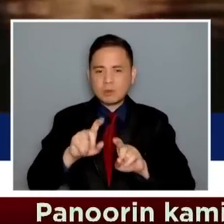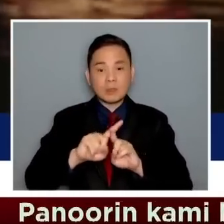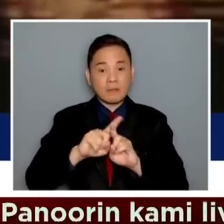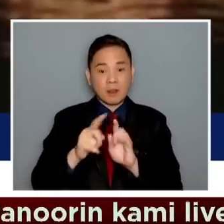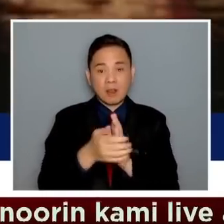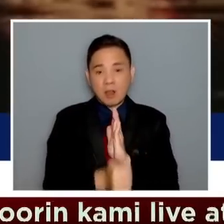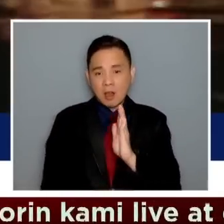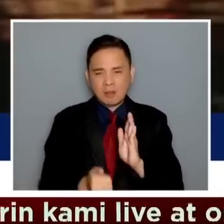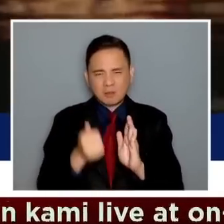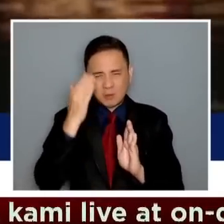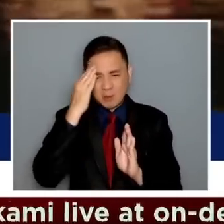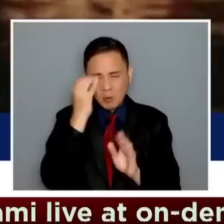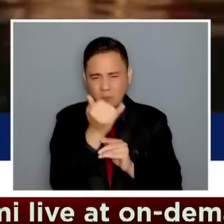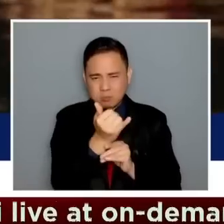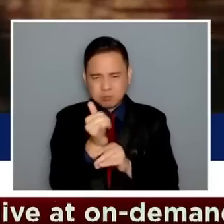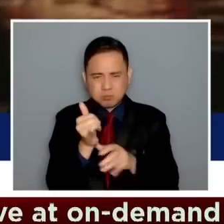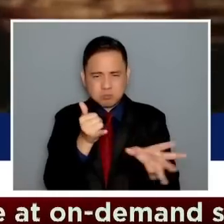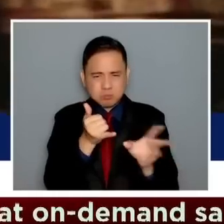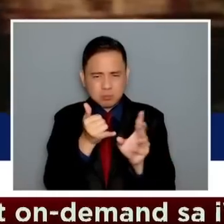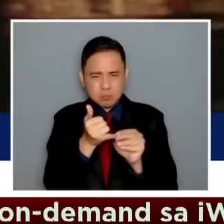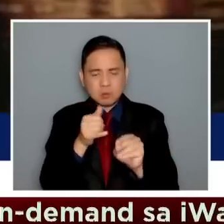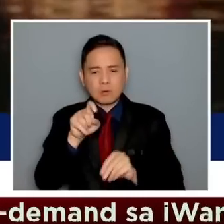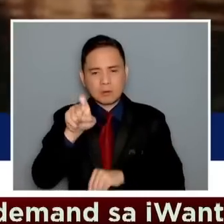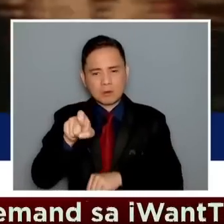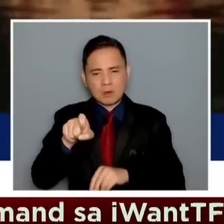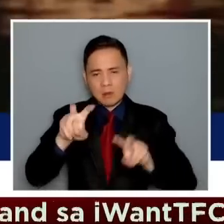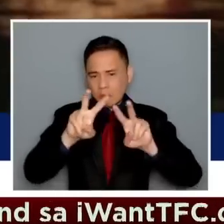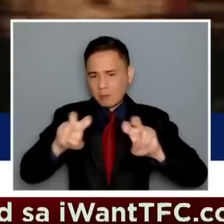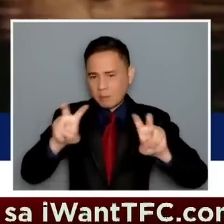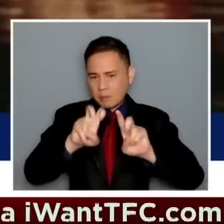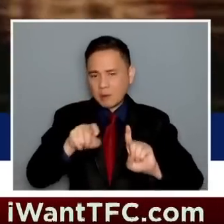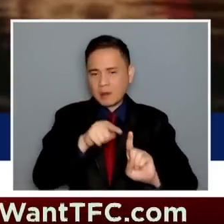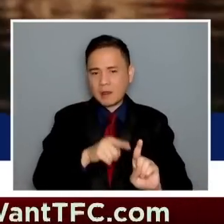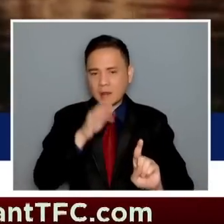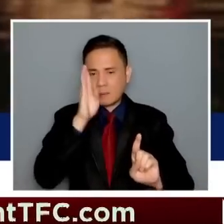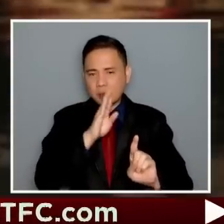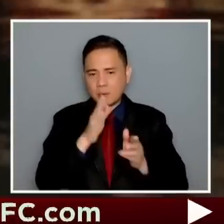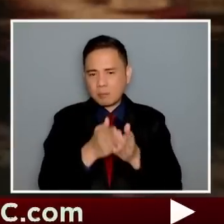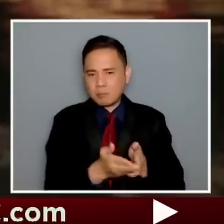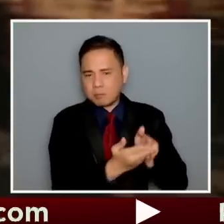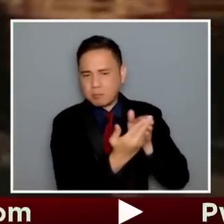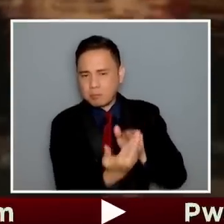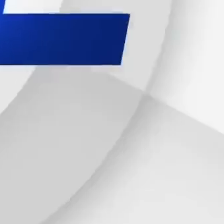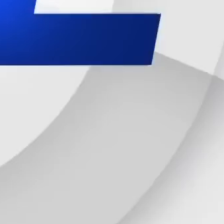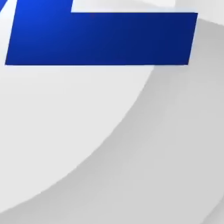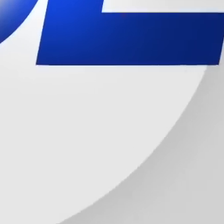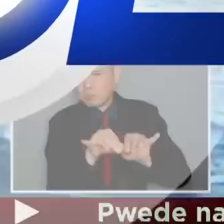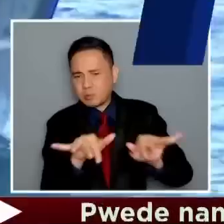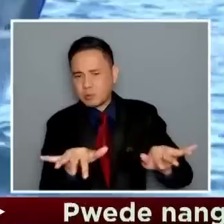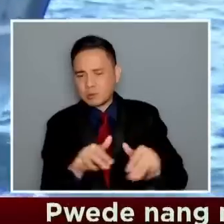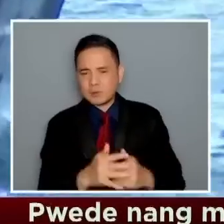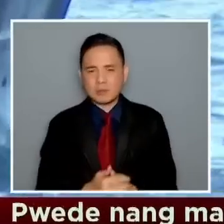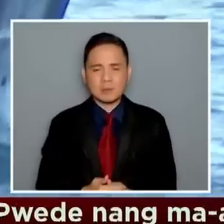larawan ng ROV sa nakalubog na MT Princess Empress.